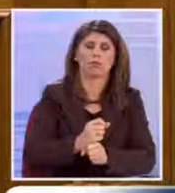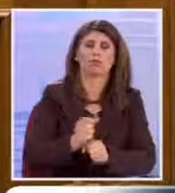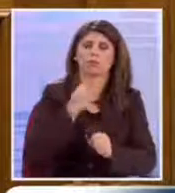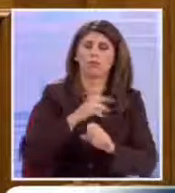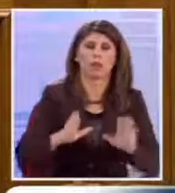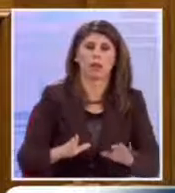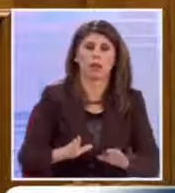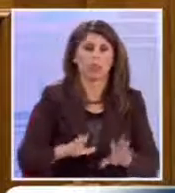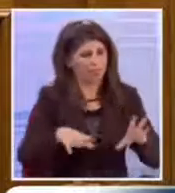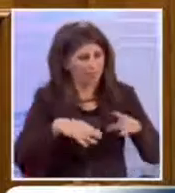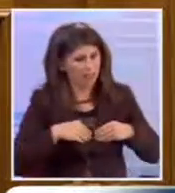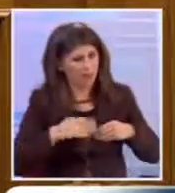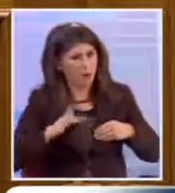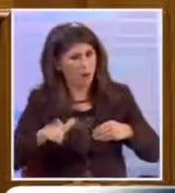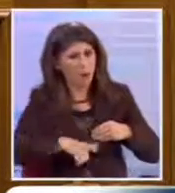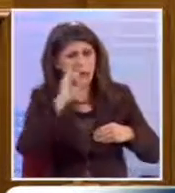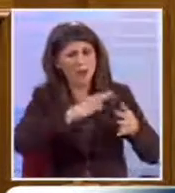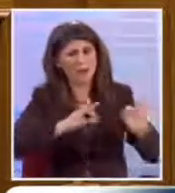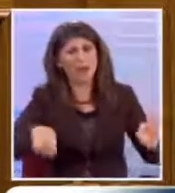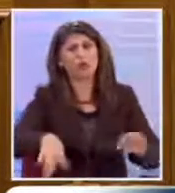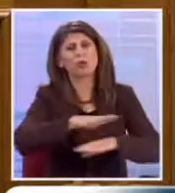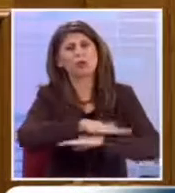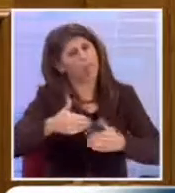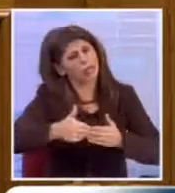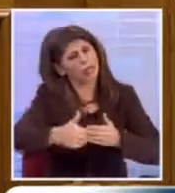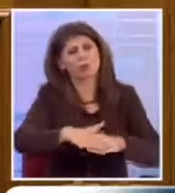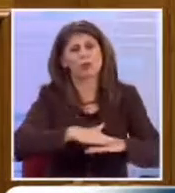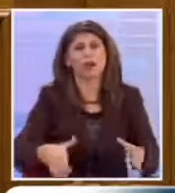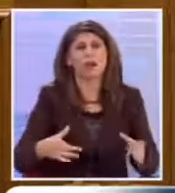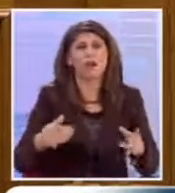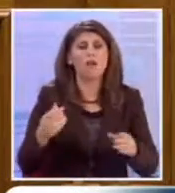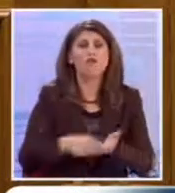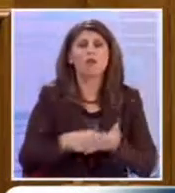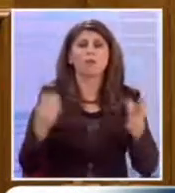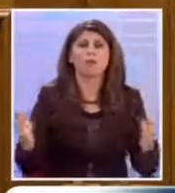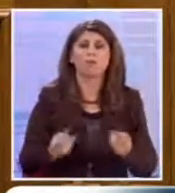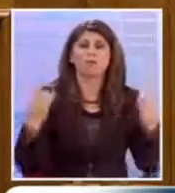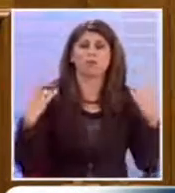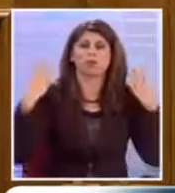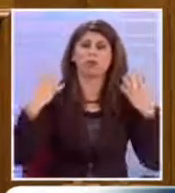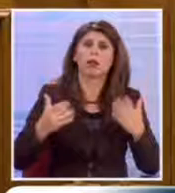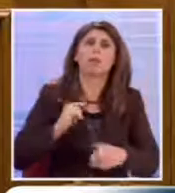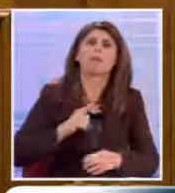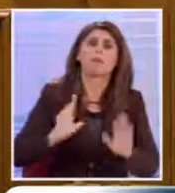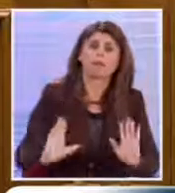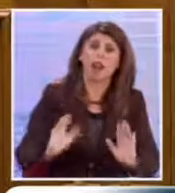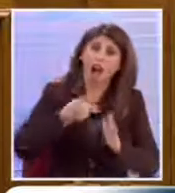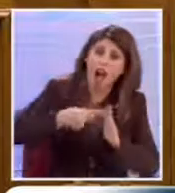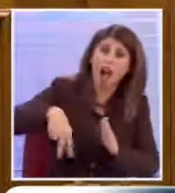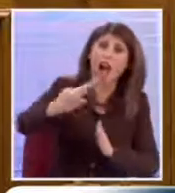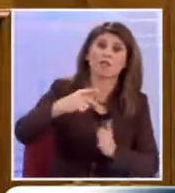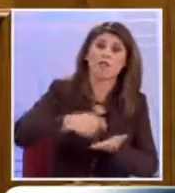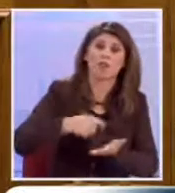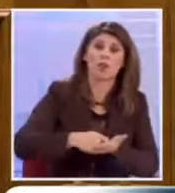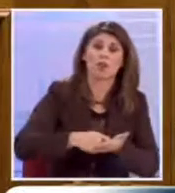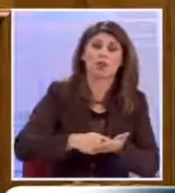παραμύθι ότι το μαρτύριο έχει λάβει τέλος, όταν όχι μόνο δεν προβλέπονται φοροελαφρύνσεις, αλλά αναμένεται και νέα αύξηση φόρων στο εισόδημα των φυσικών